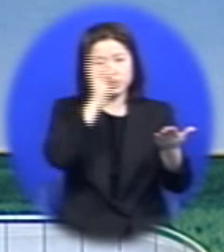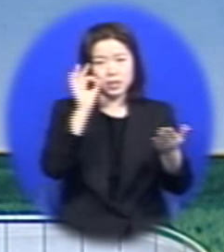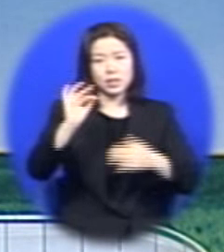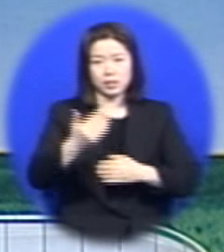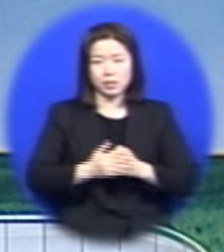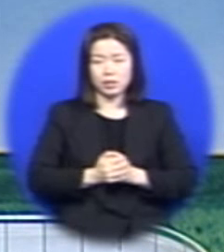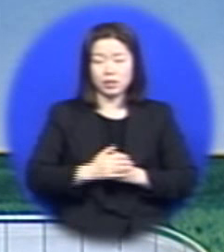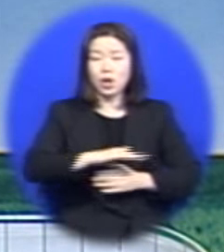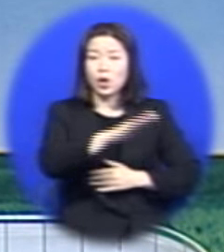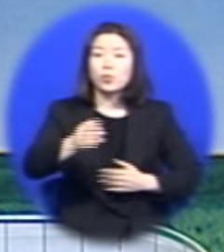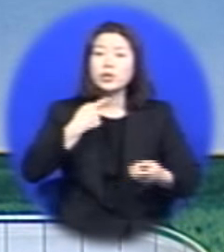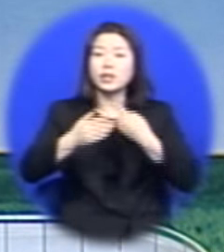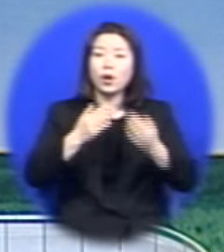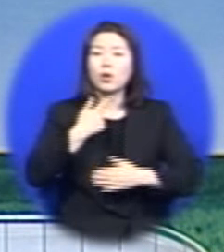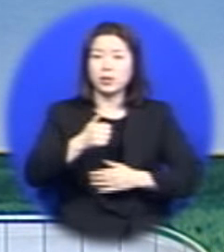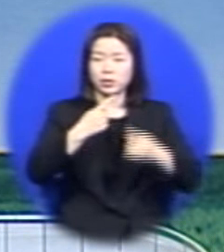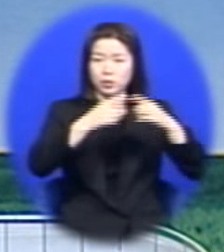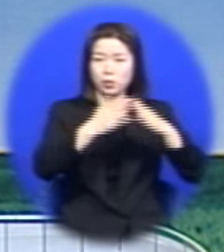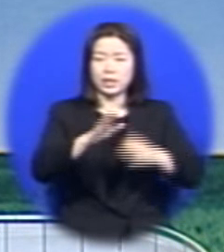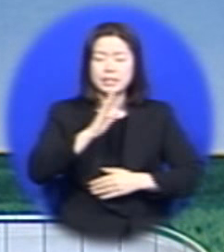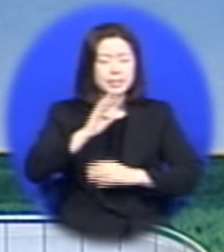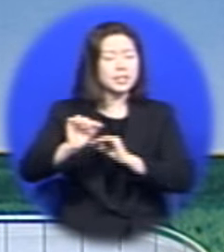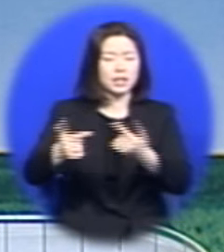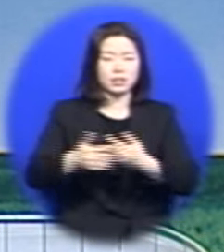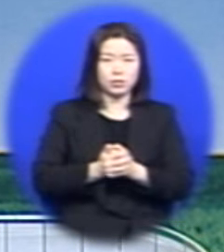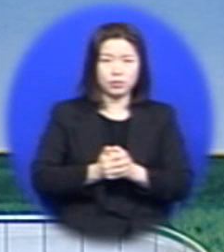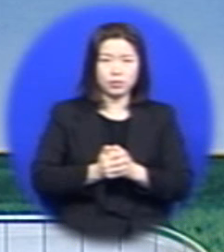경험했던 교회가 진짜 교회가 아닙니다.